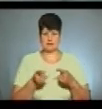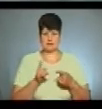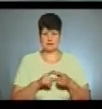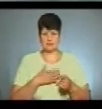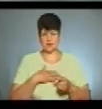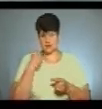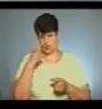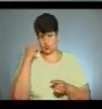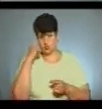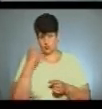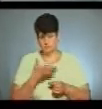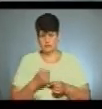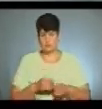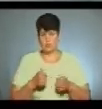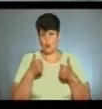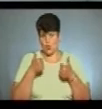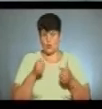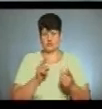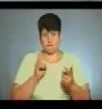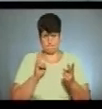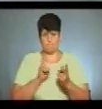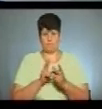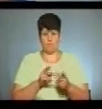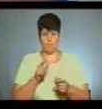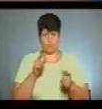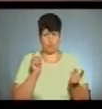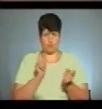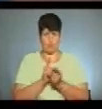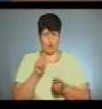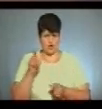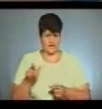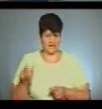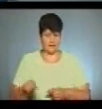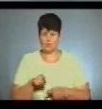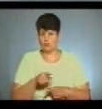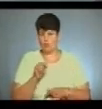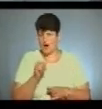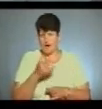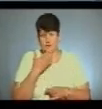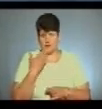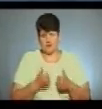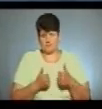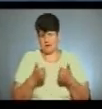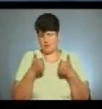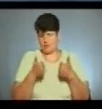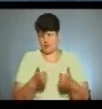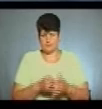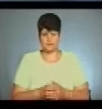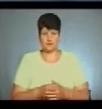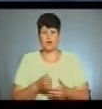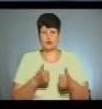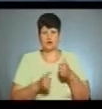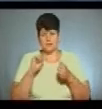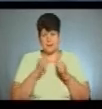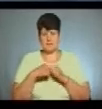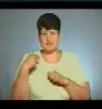думка. Хороший противник, тут поганих немає, змагання хороші. Турнір пам'яті